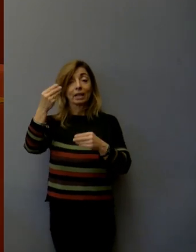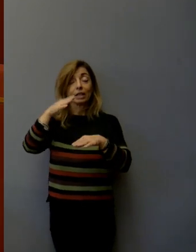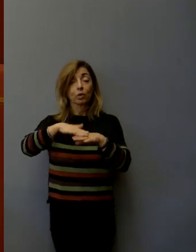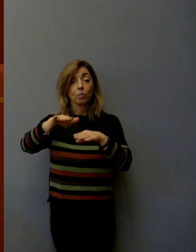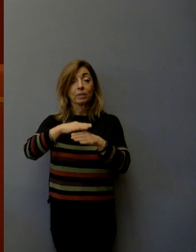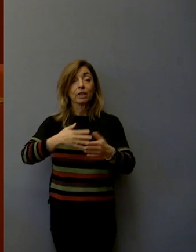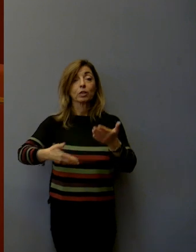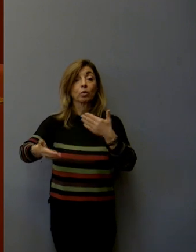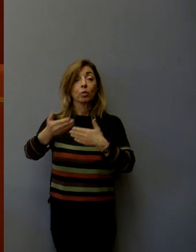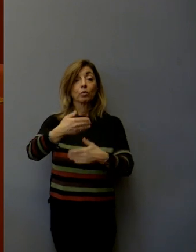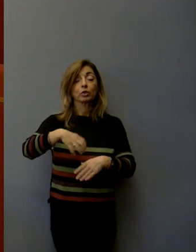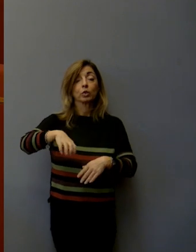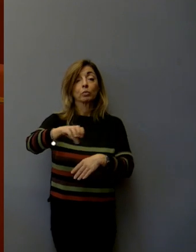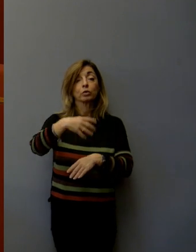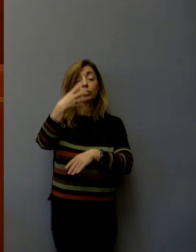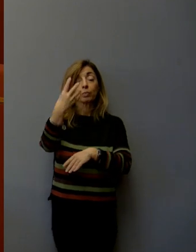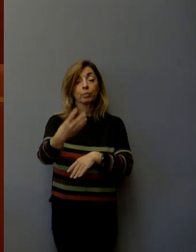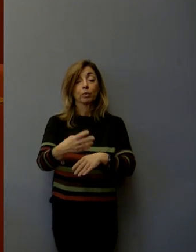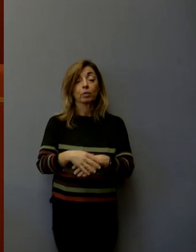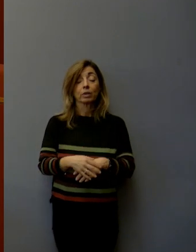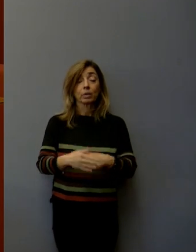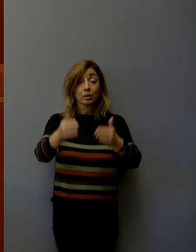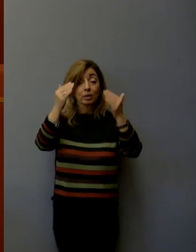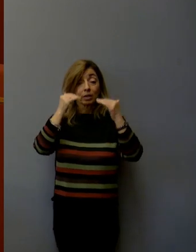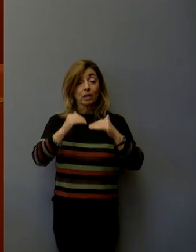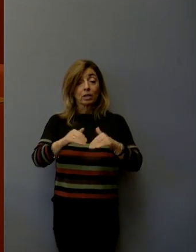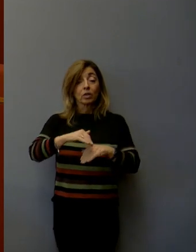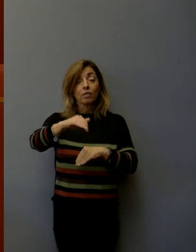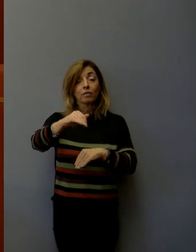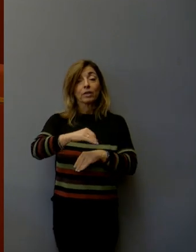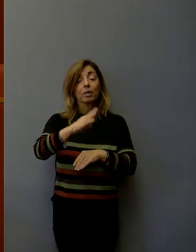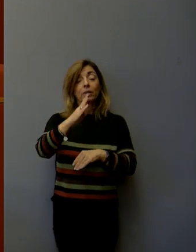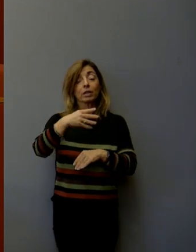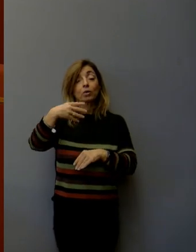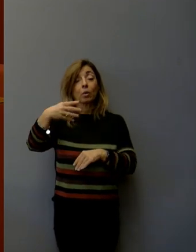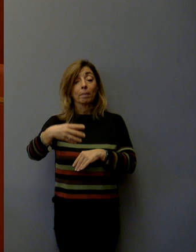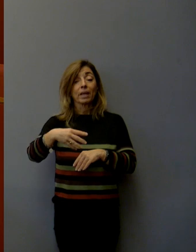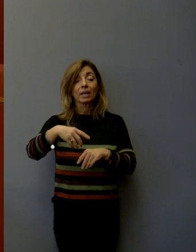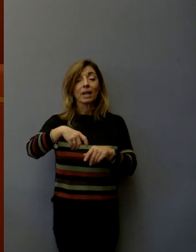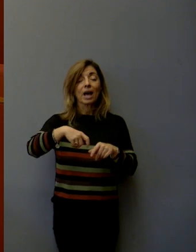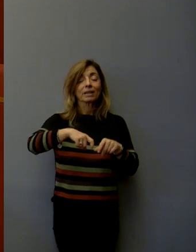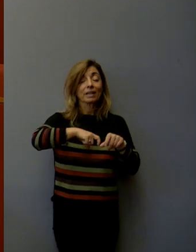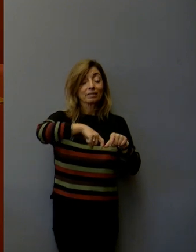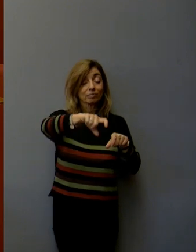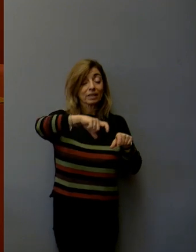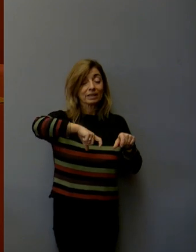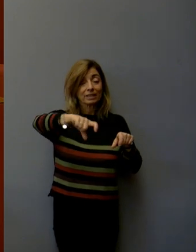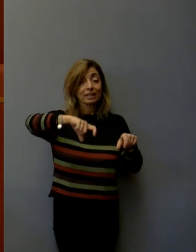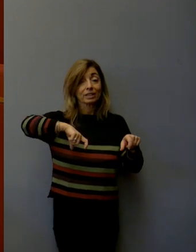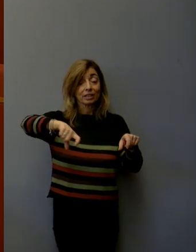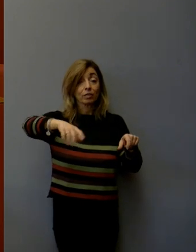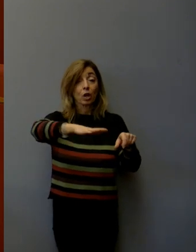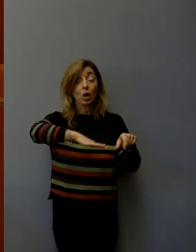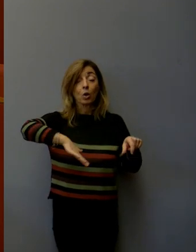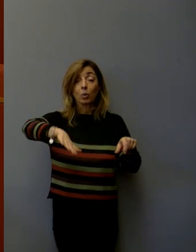il municipio 4 Media Valbisagno 4.496 via Benito merlanti tracciatura segnalibri orizzontali di per segnalazioni luoghi frequentati da bambini